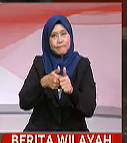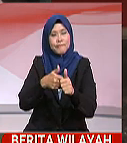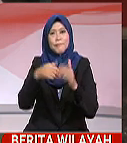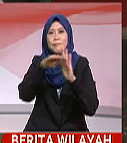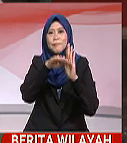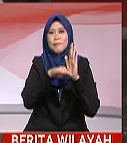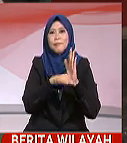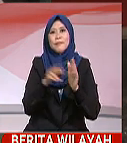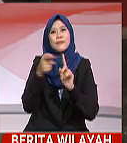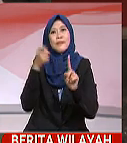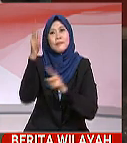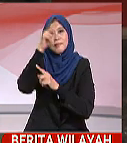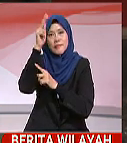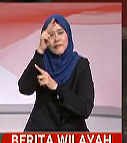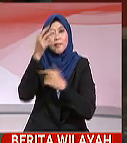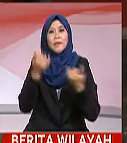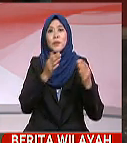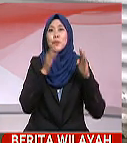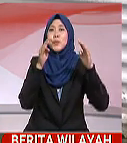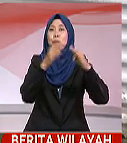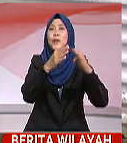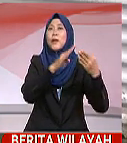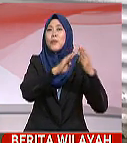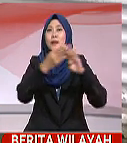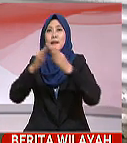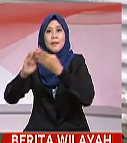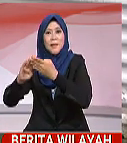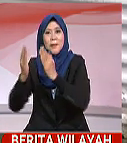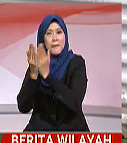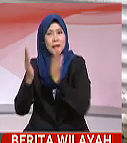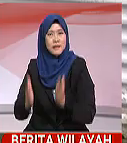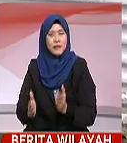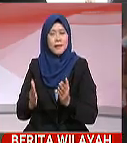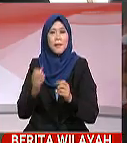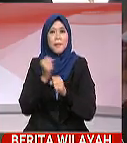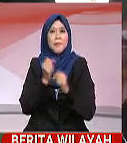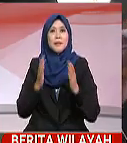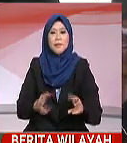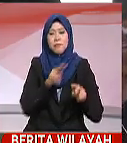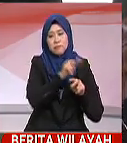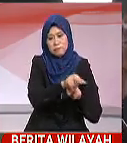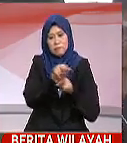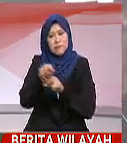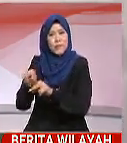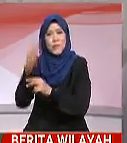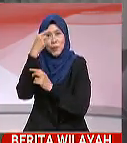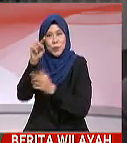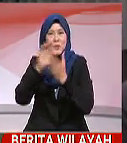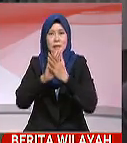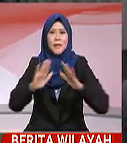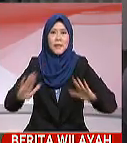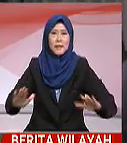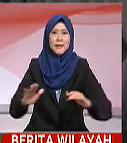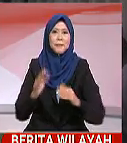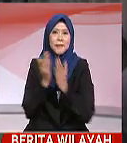yang ditetapkan kerajaan, sudut komuniti pelajar ini turut dipantau kaki tangan bertugas demi keselamatan pelajar. Di